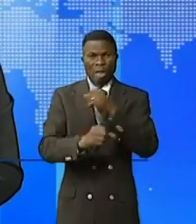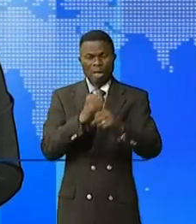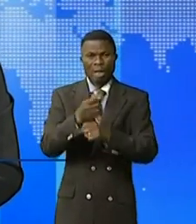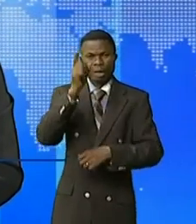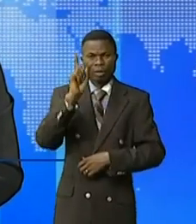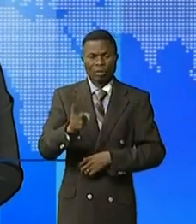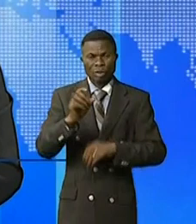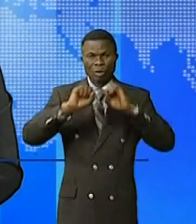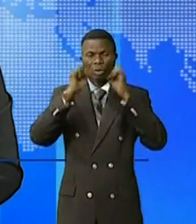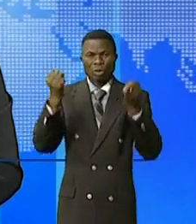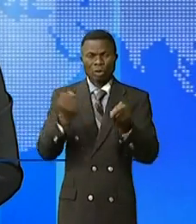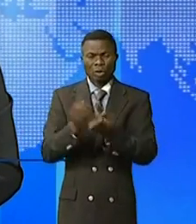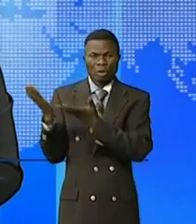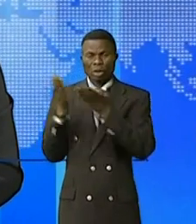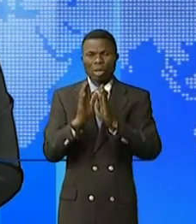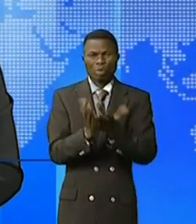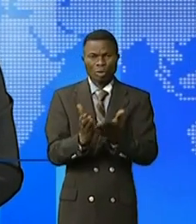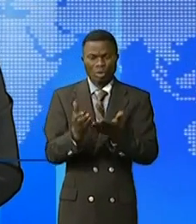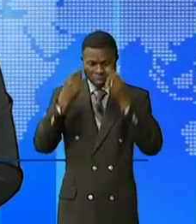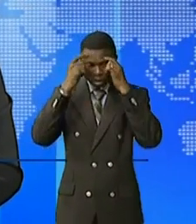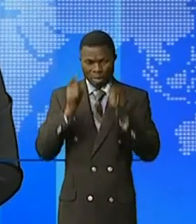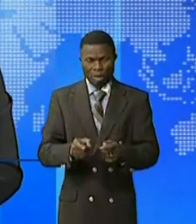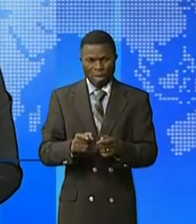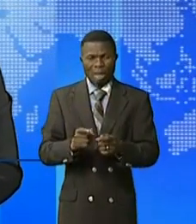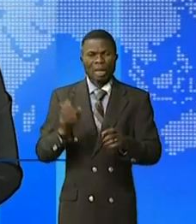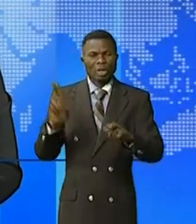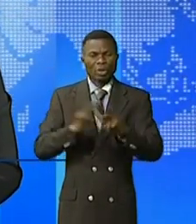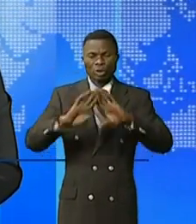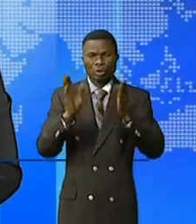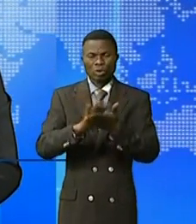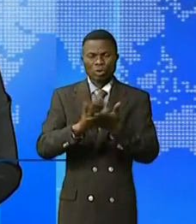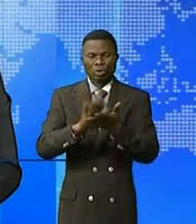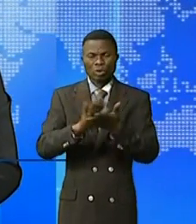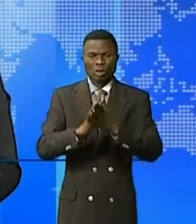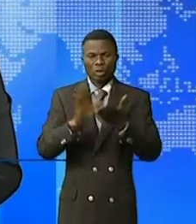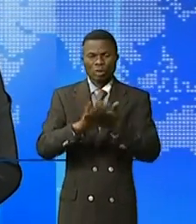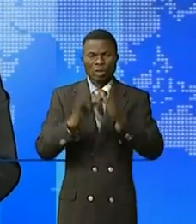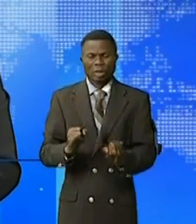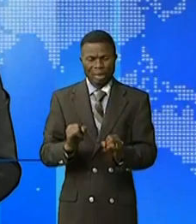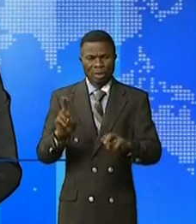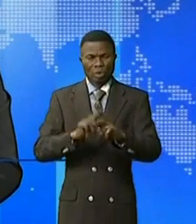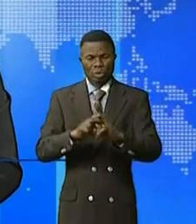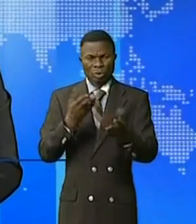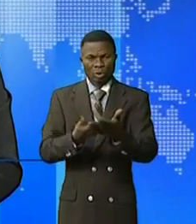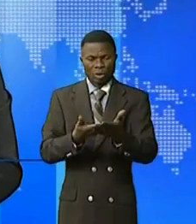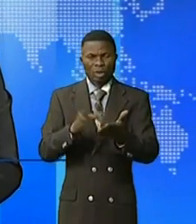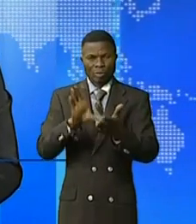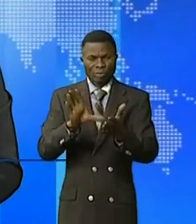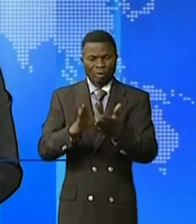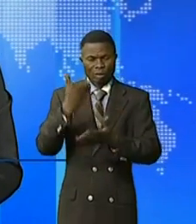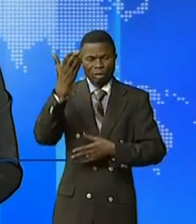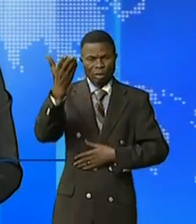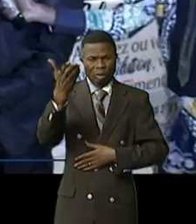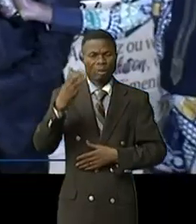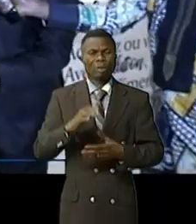cette entreprise de portefeuille tient à la numérisation de ses services. Un reportage d'Erdi Skitoutou et Maurice